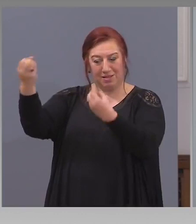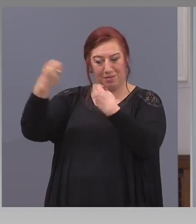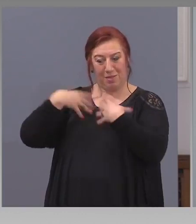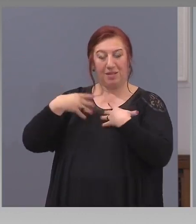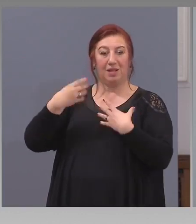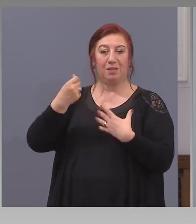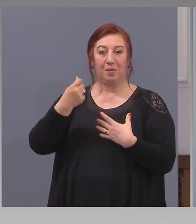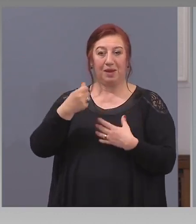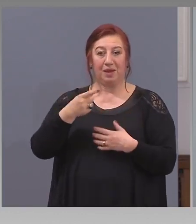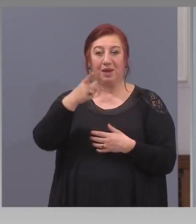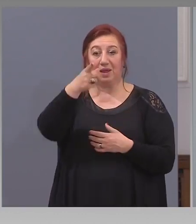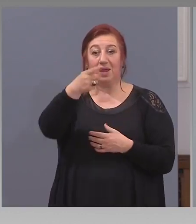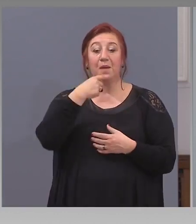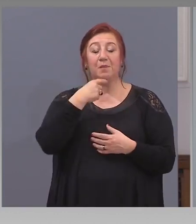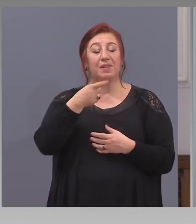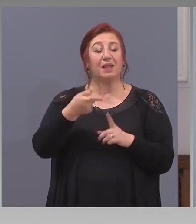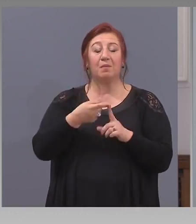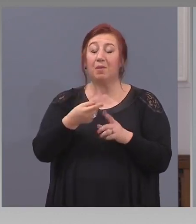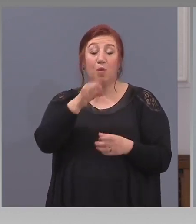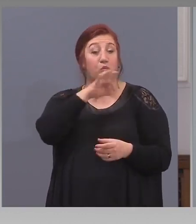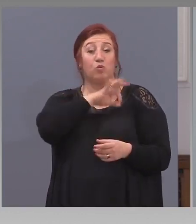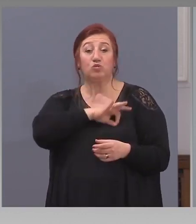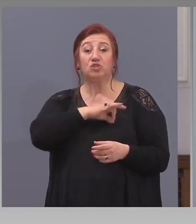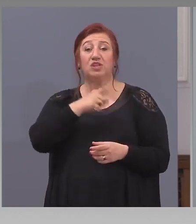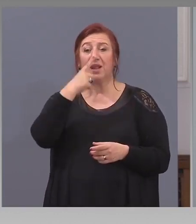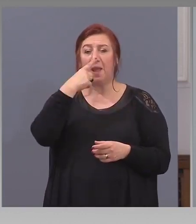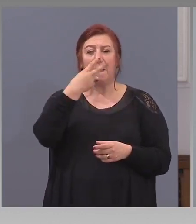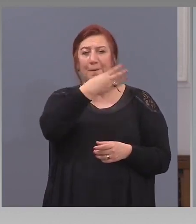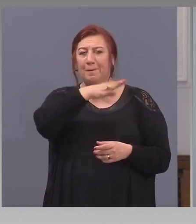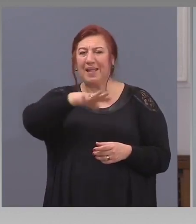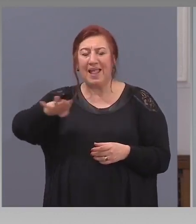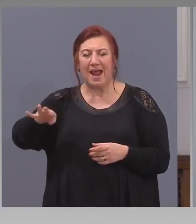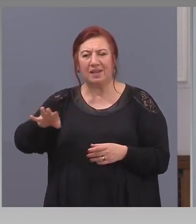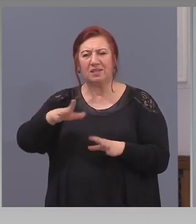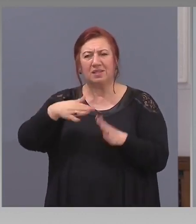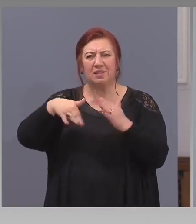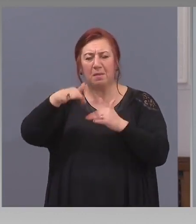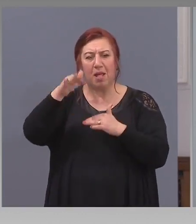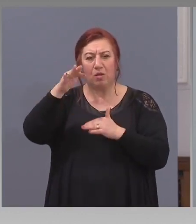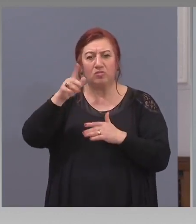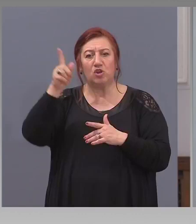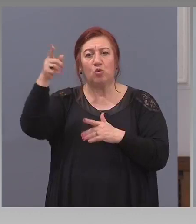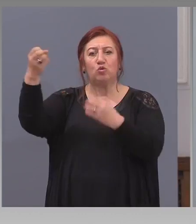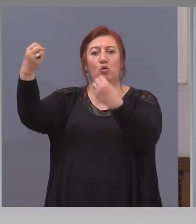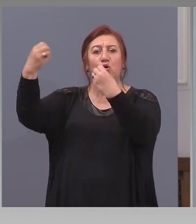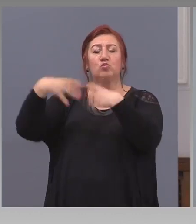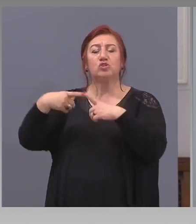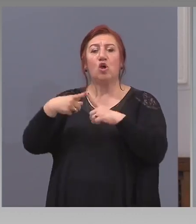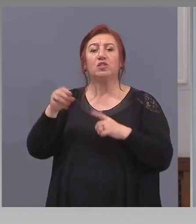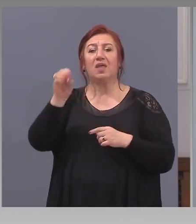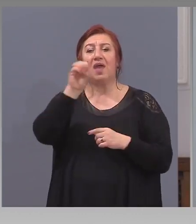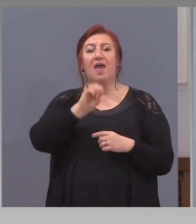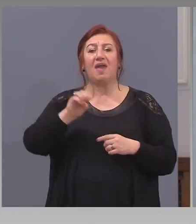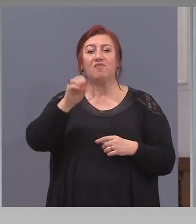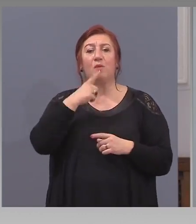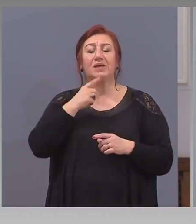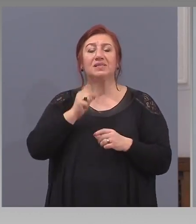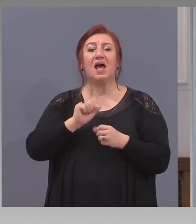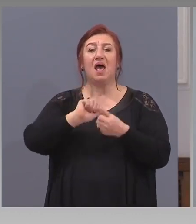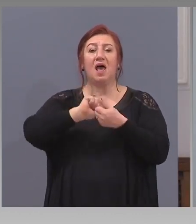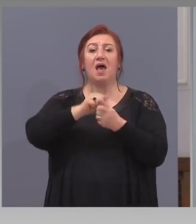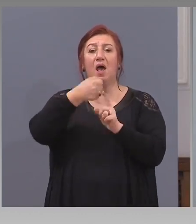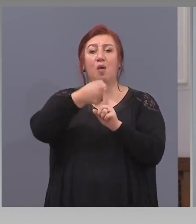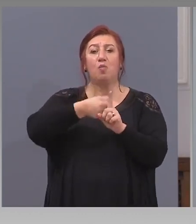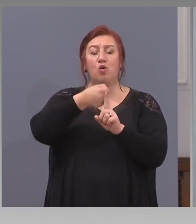Времето дойдоха ли тези милиарди нещо за България? Дойдоха ли милиарди нещо, които бяха отпуснати от Европа за борба с коронавируса? От